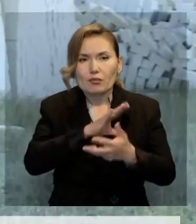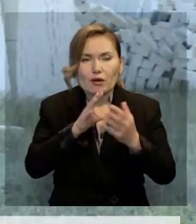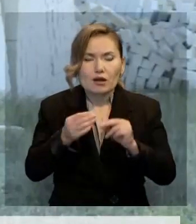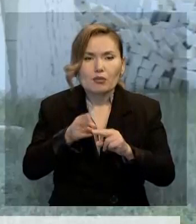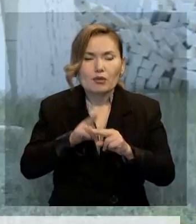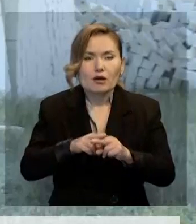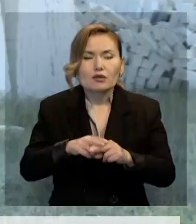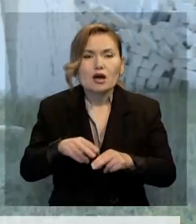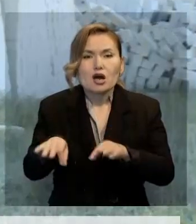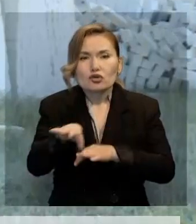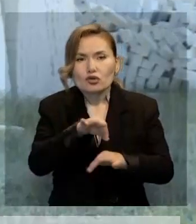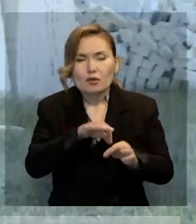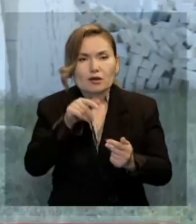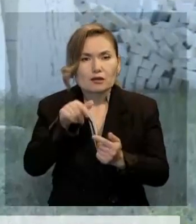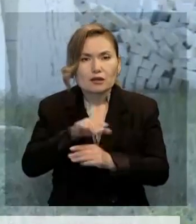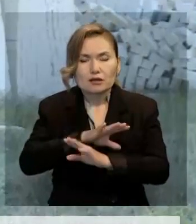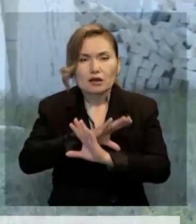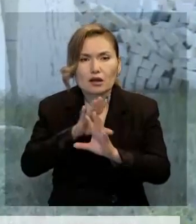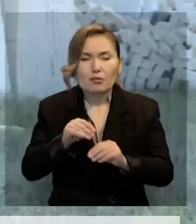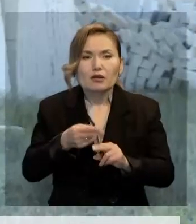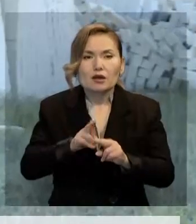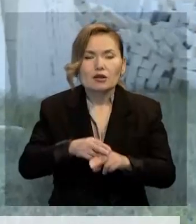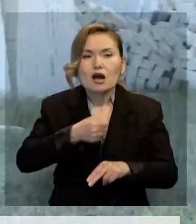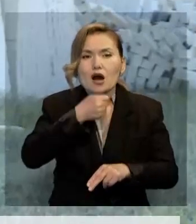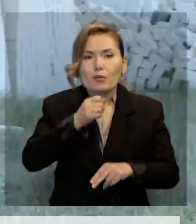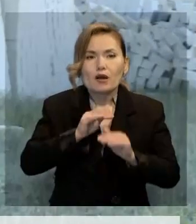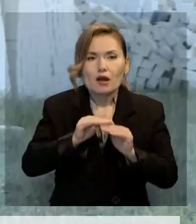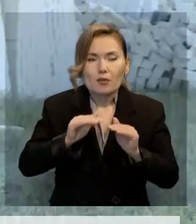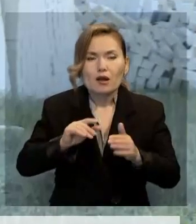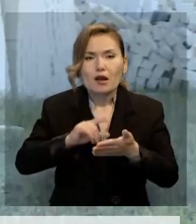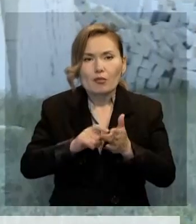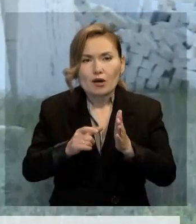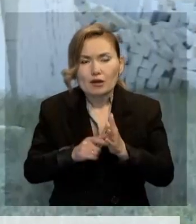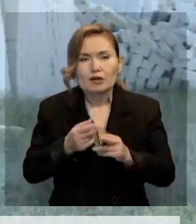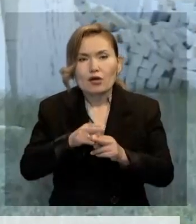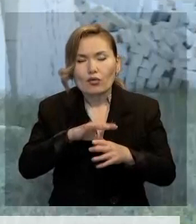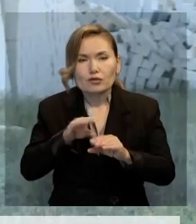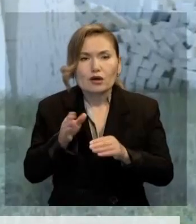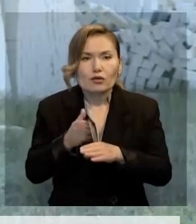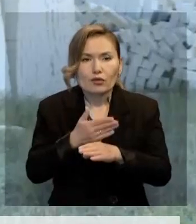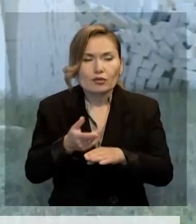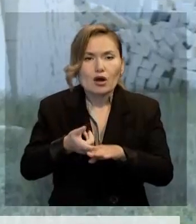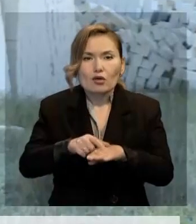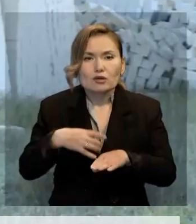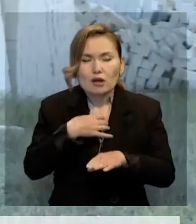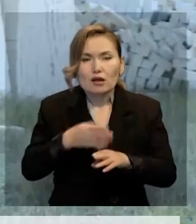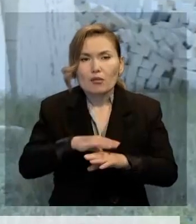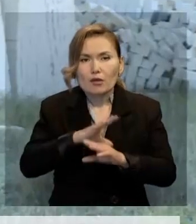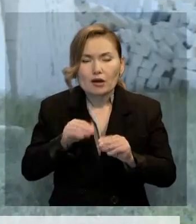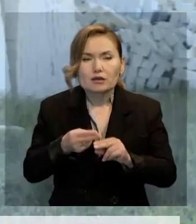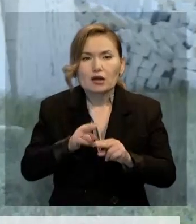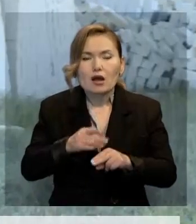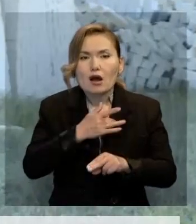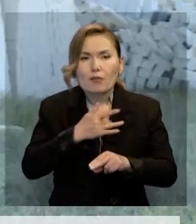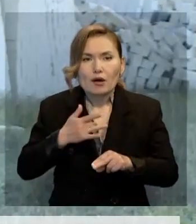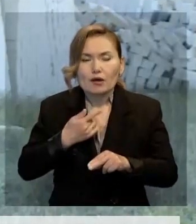талаптарға сай емес деген шешім қабылдаған. Мәселен, ересектер мен балалар бөлімдері дербес емес. Аса жұқпалы науқастарды оқшаулауға